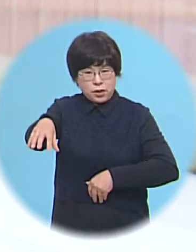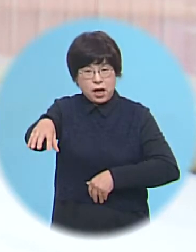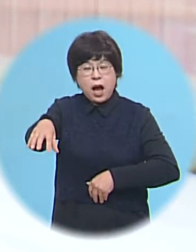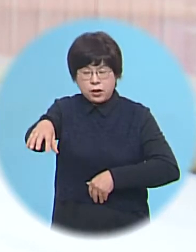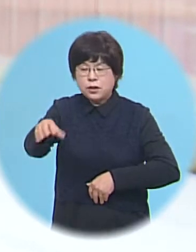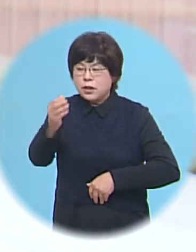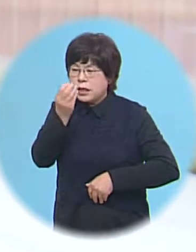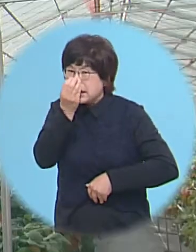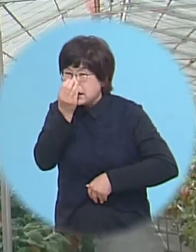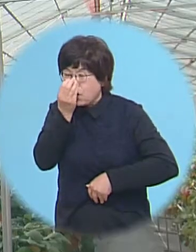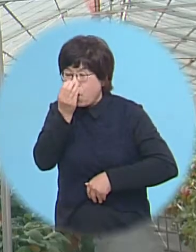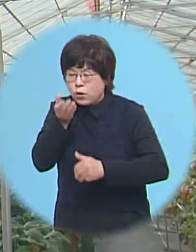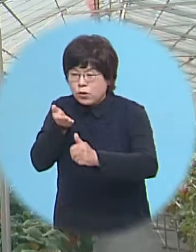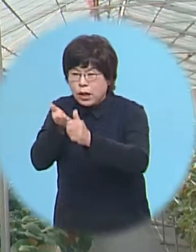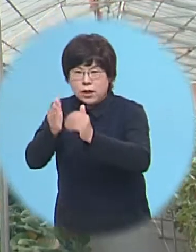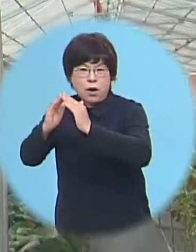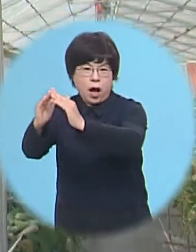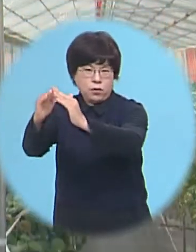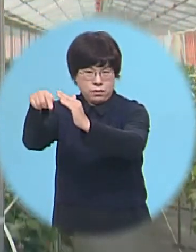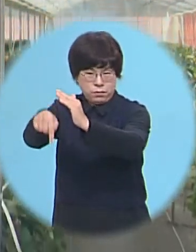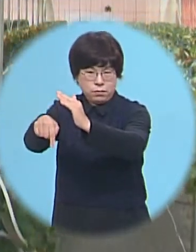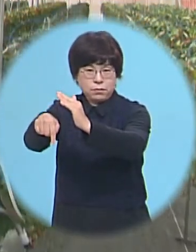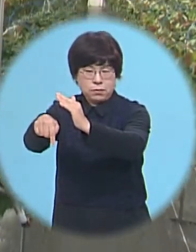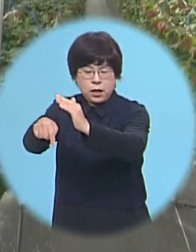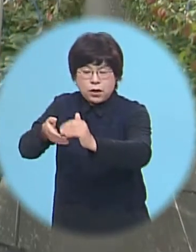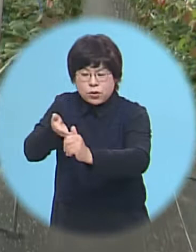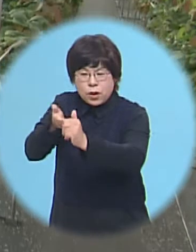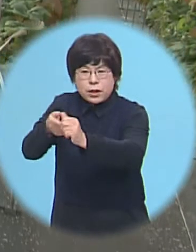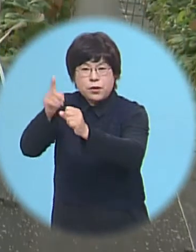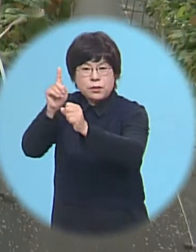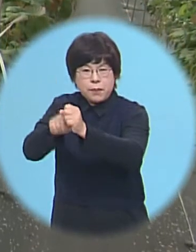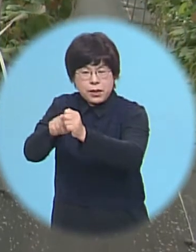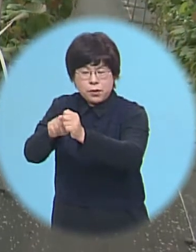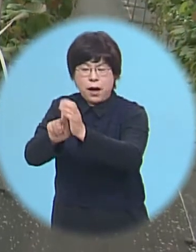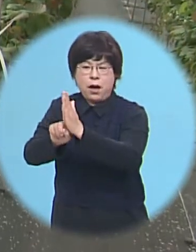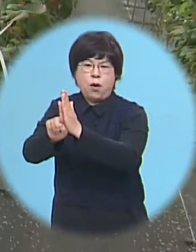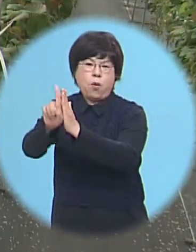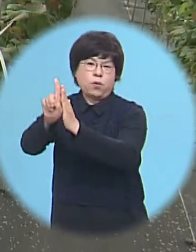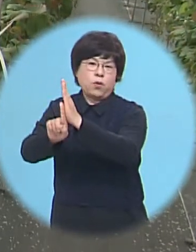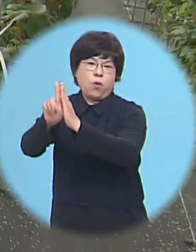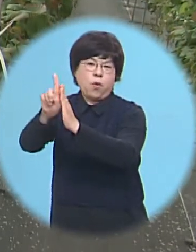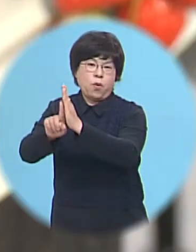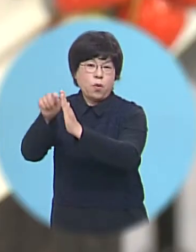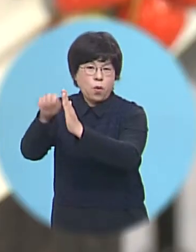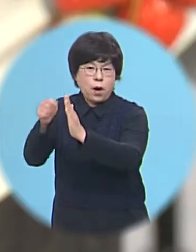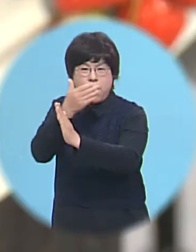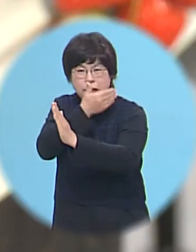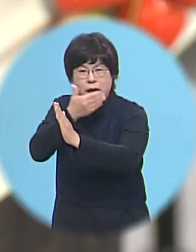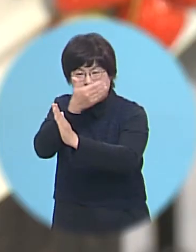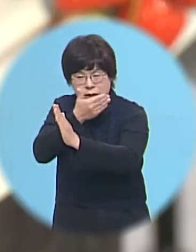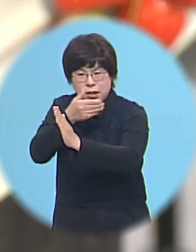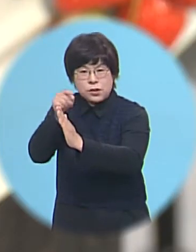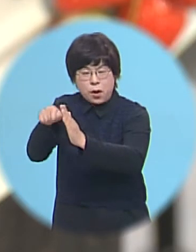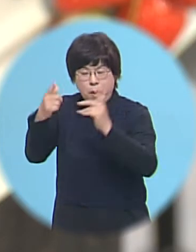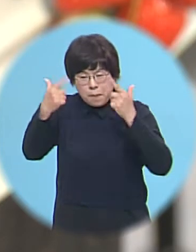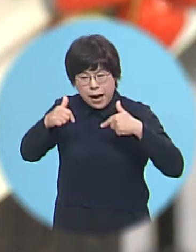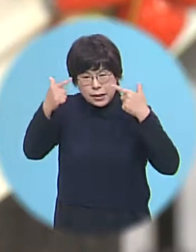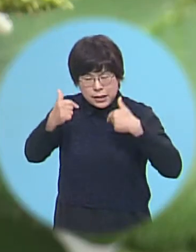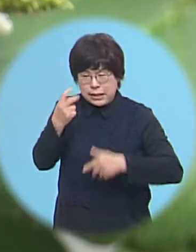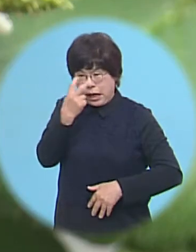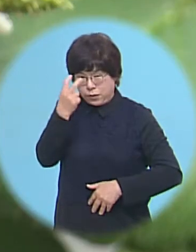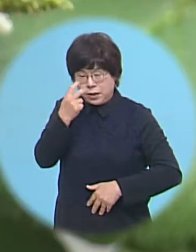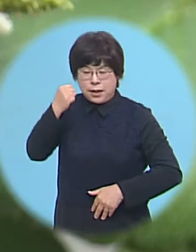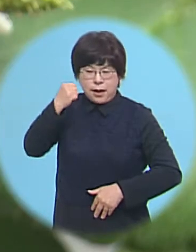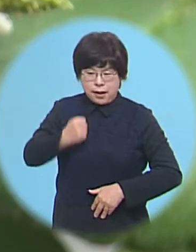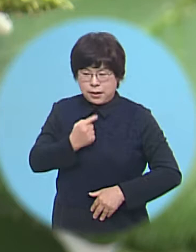ちごハウスなんですけども、生育にはですね、温度がとても重要なんですね。でそちらの方を毎日確認するのに毎朝